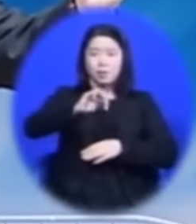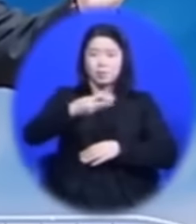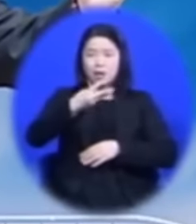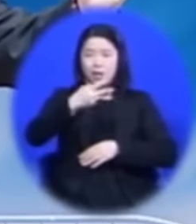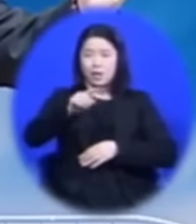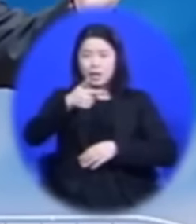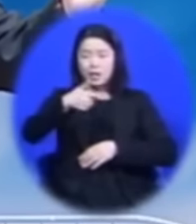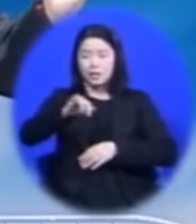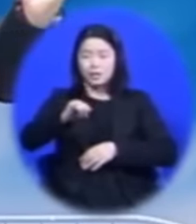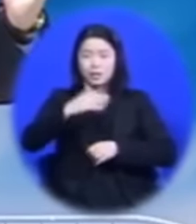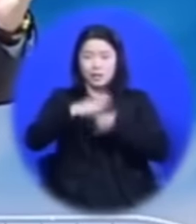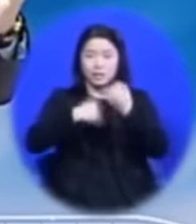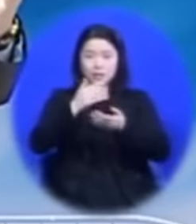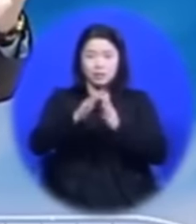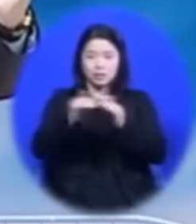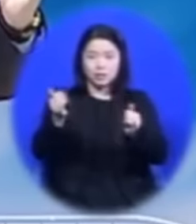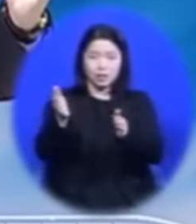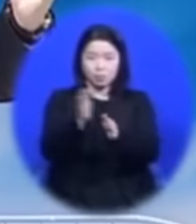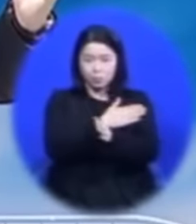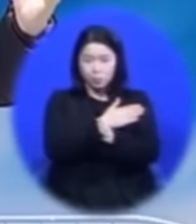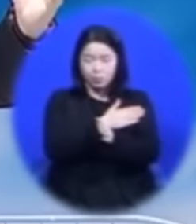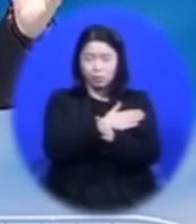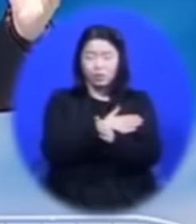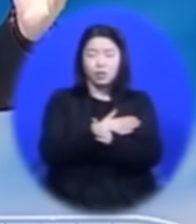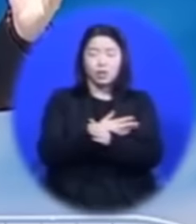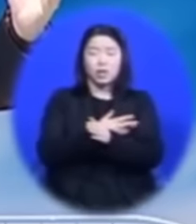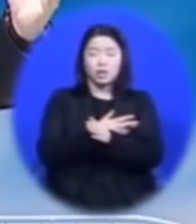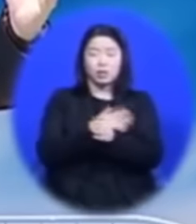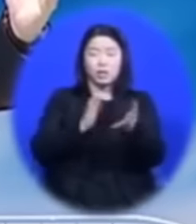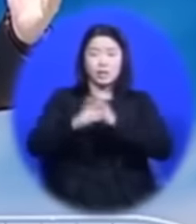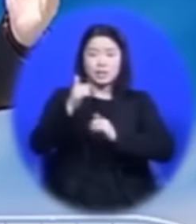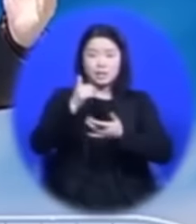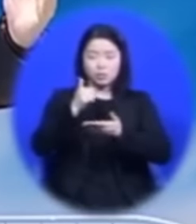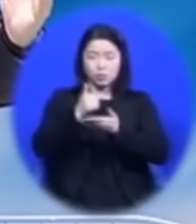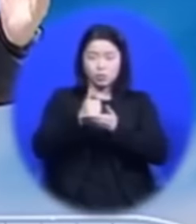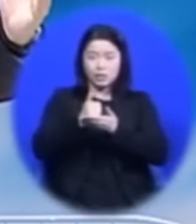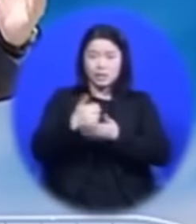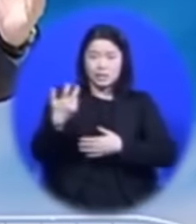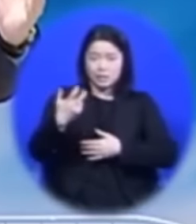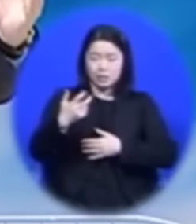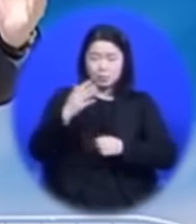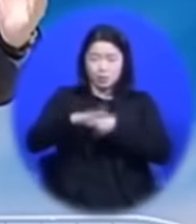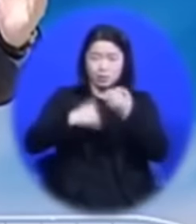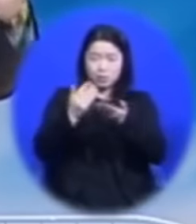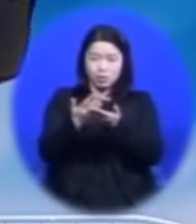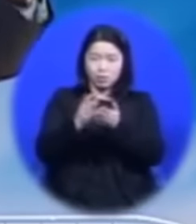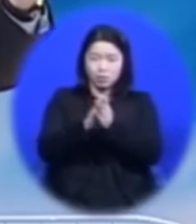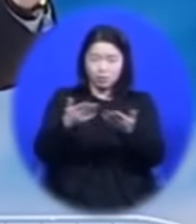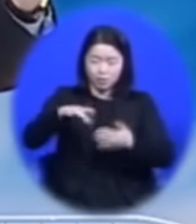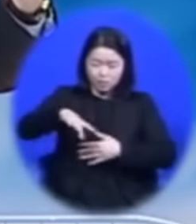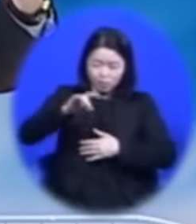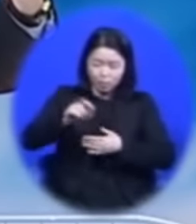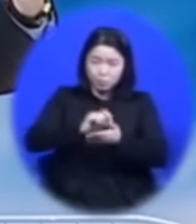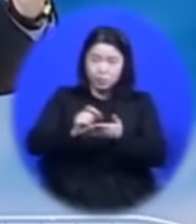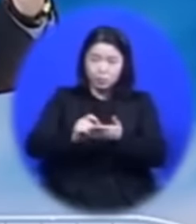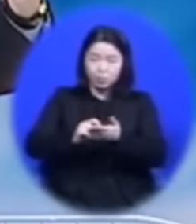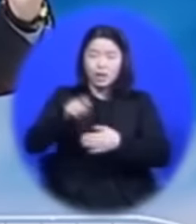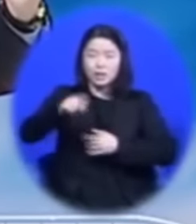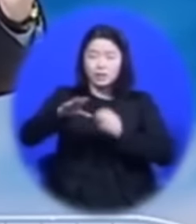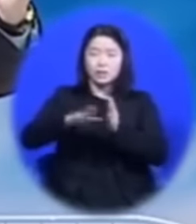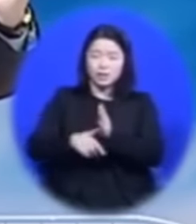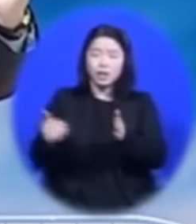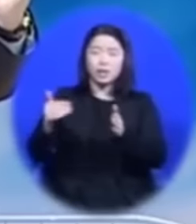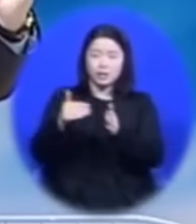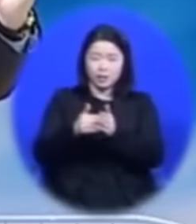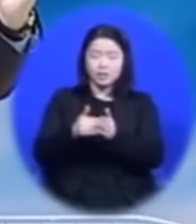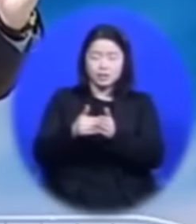선지자부터 그리고 주 70년 성경이 처음 기록되는 그때까지, 신약